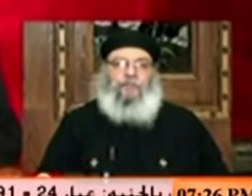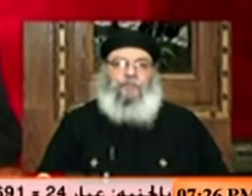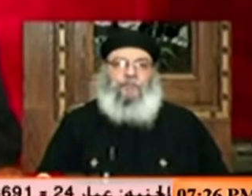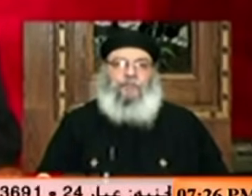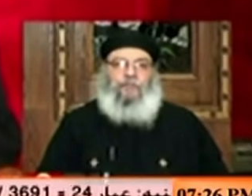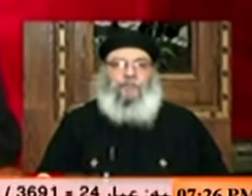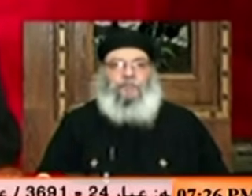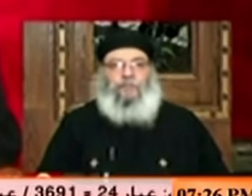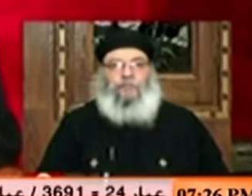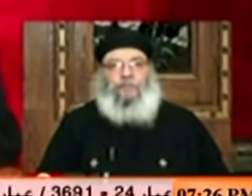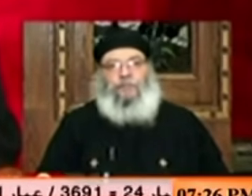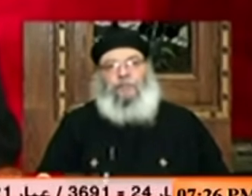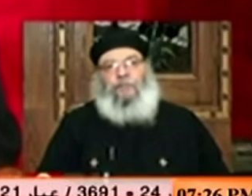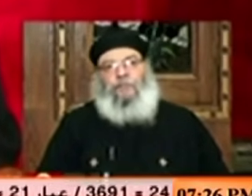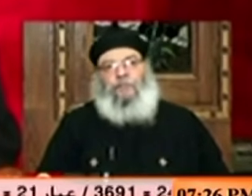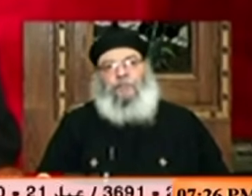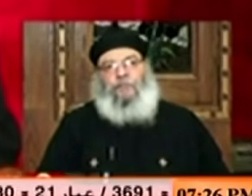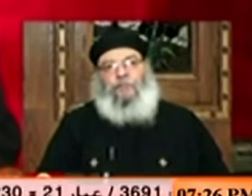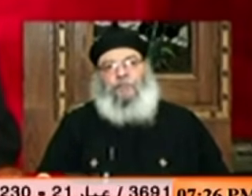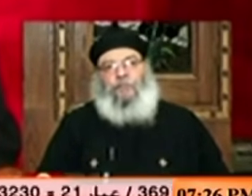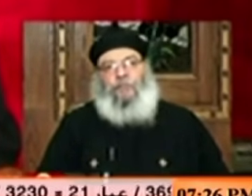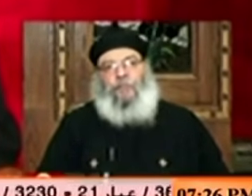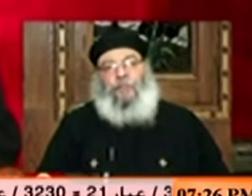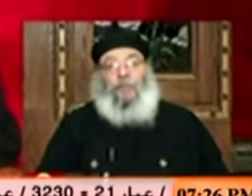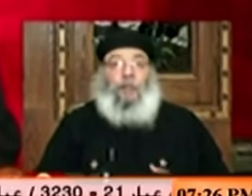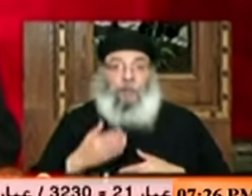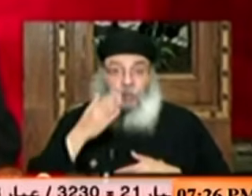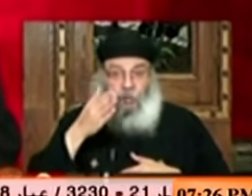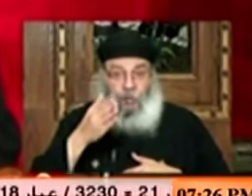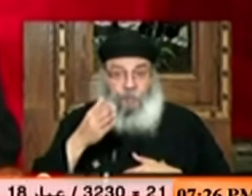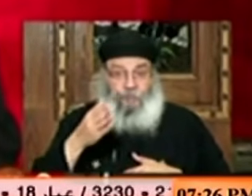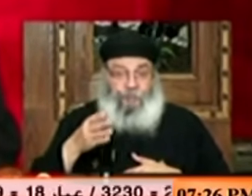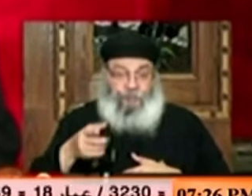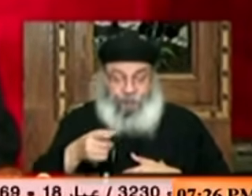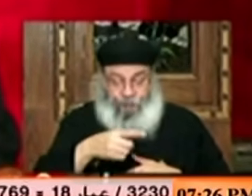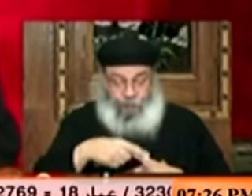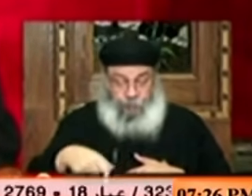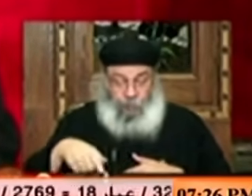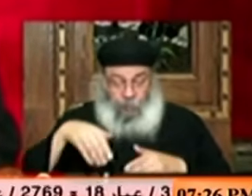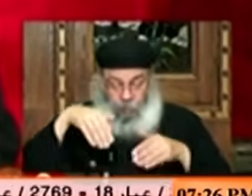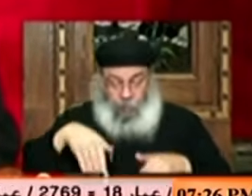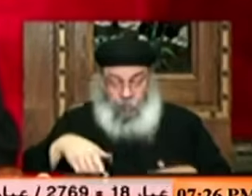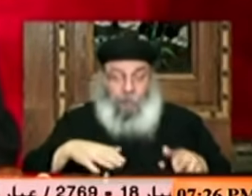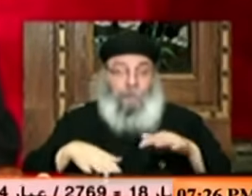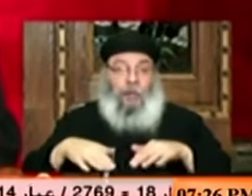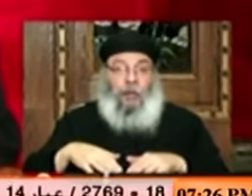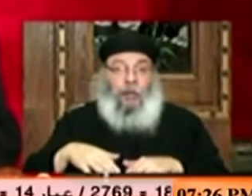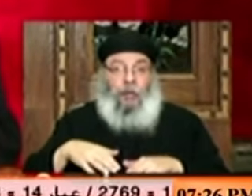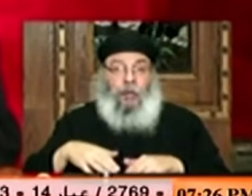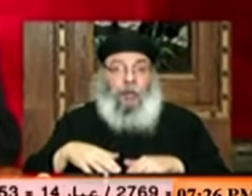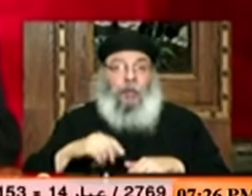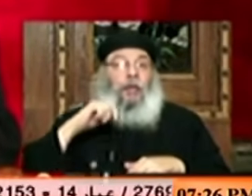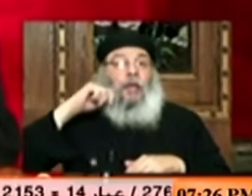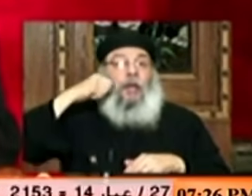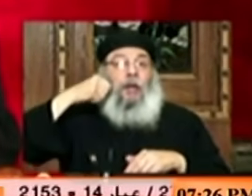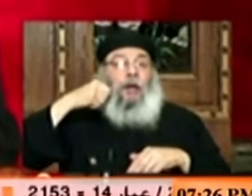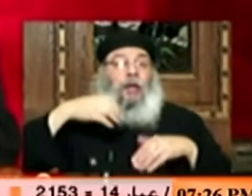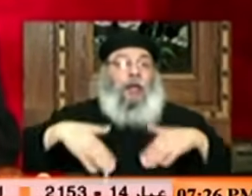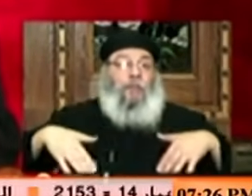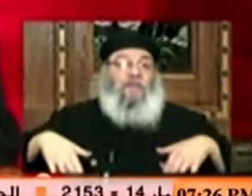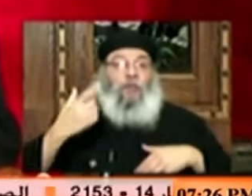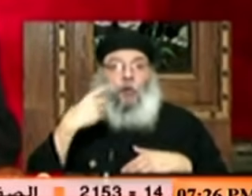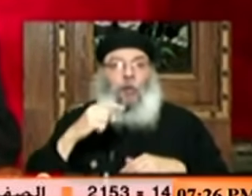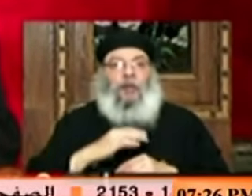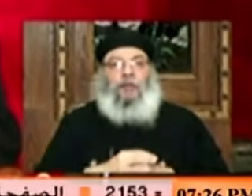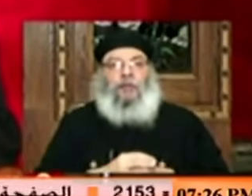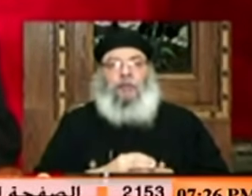خالص لما زار بركه حز ده والراجل ال مفلوج او الوحيد قاعد